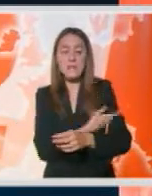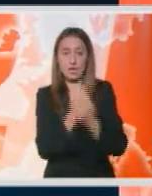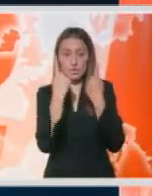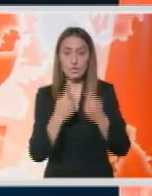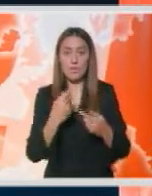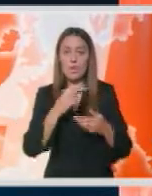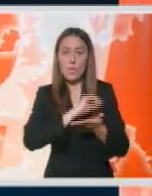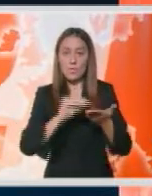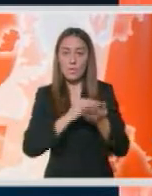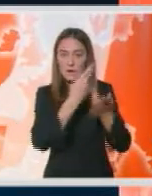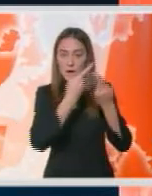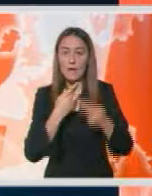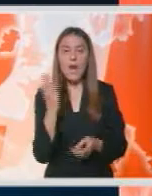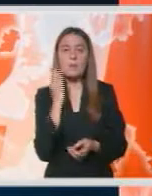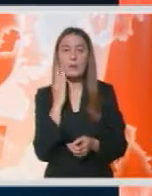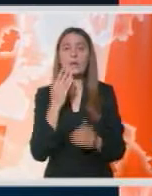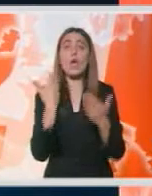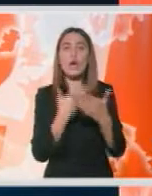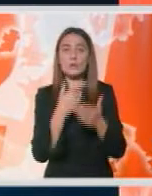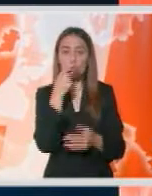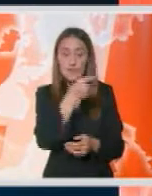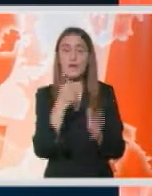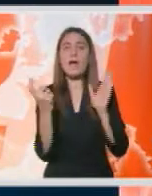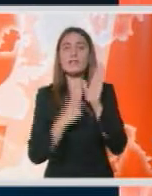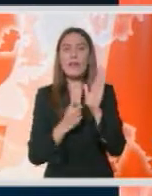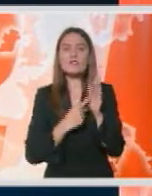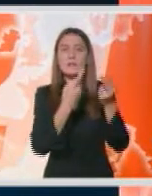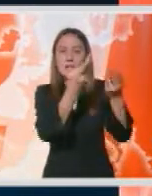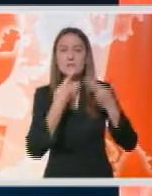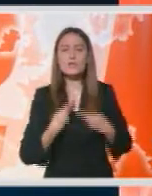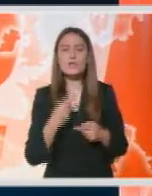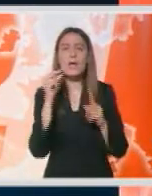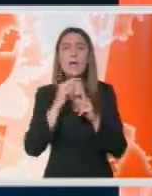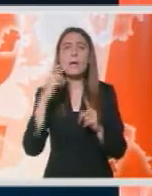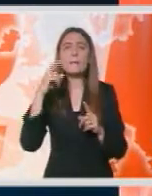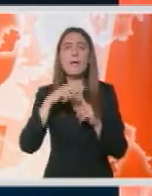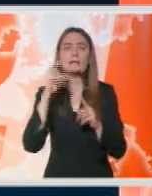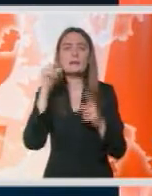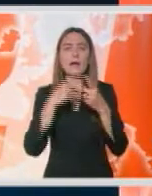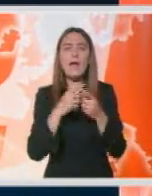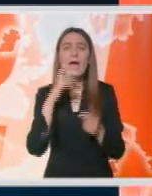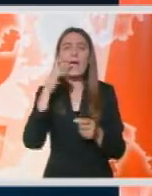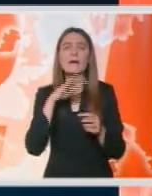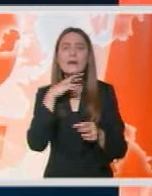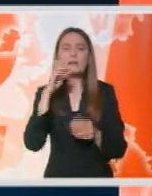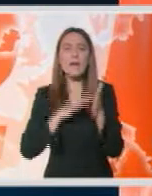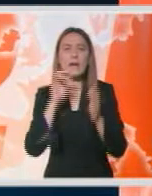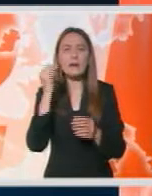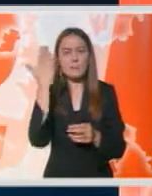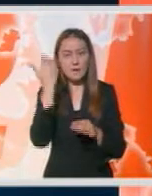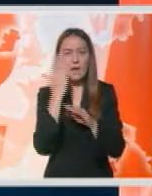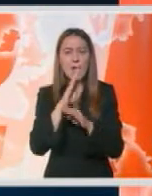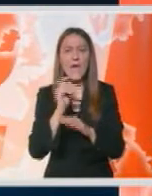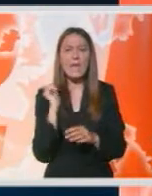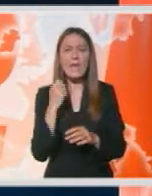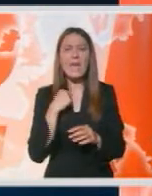o izručenju sa SAD-om, na osnovu njega, tražiti izručenje Petera Egnera, koji se tereti da je kao pripadnik